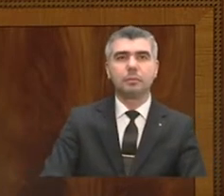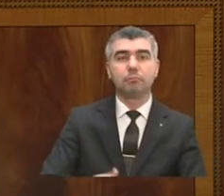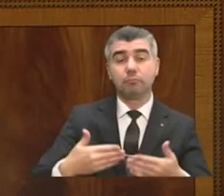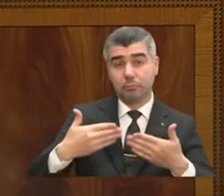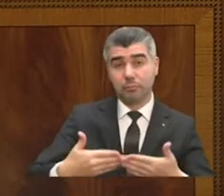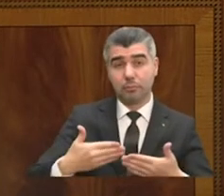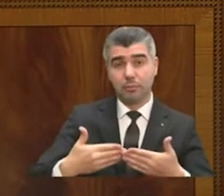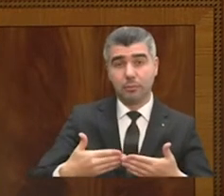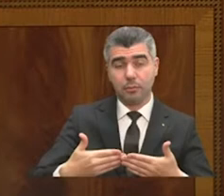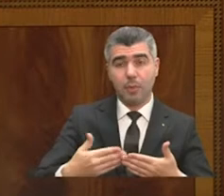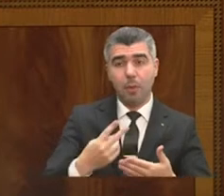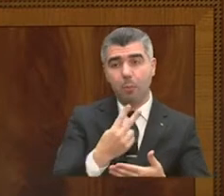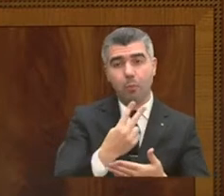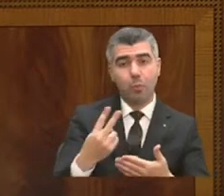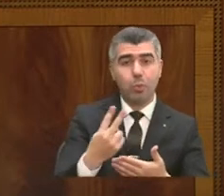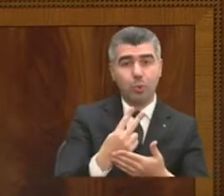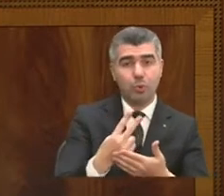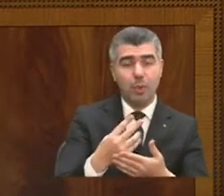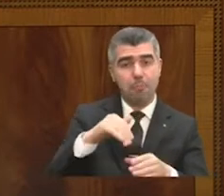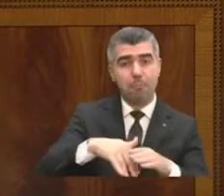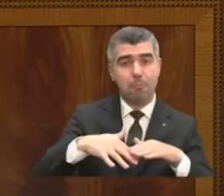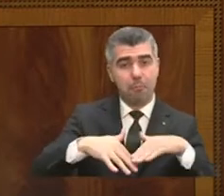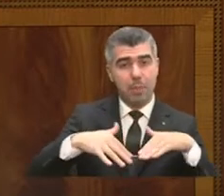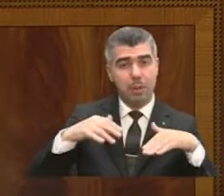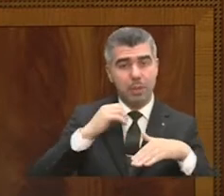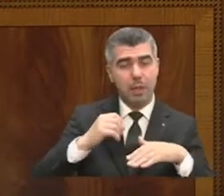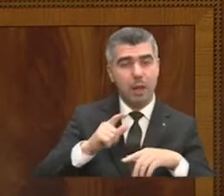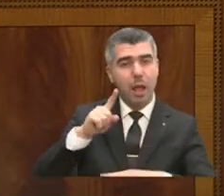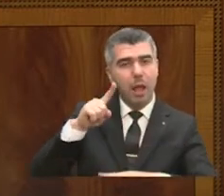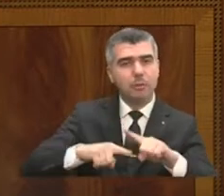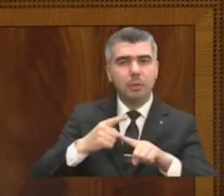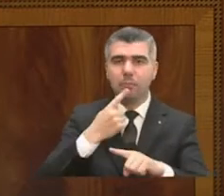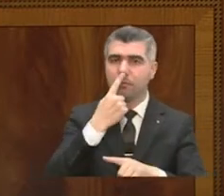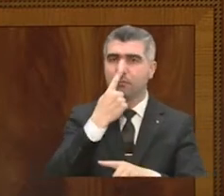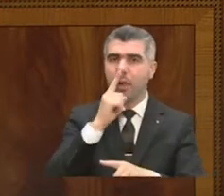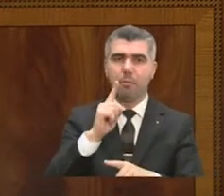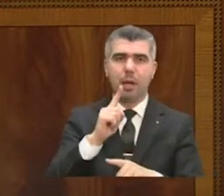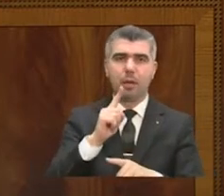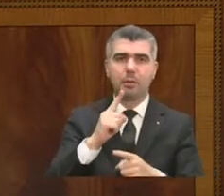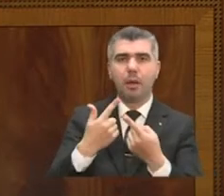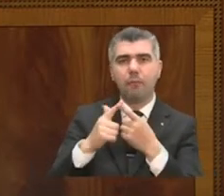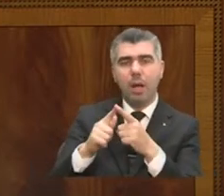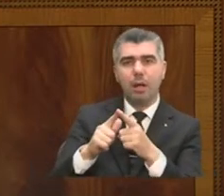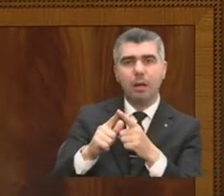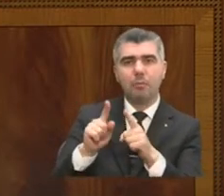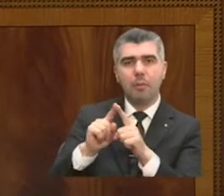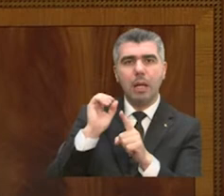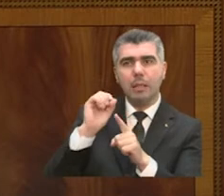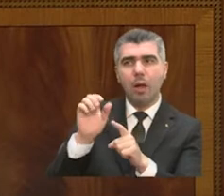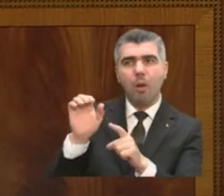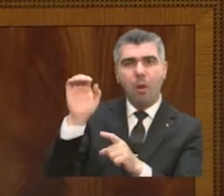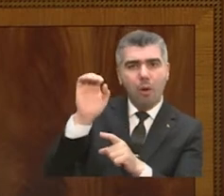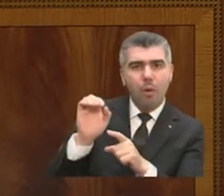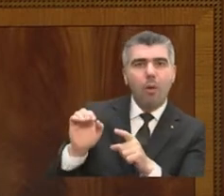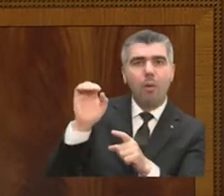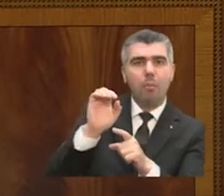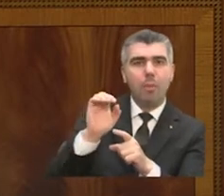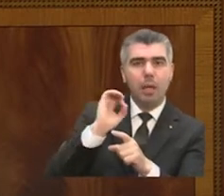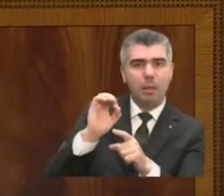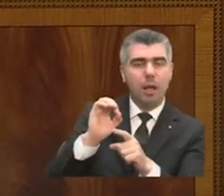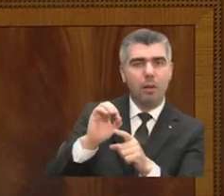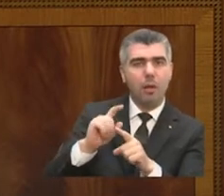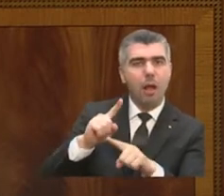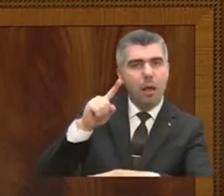résolution. Monsieur le Président, dans notre groupe, évidemment, nous refusons